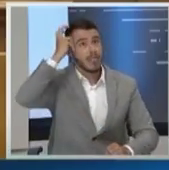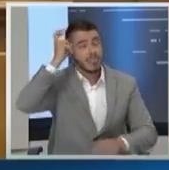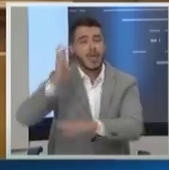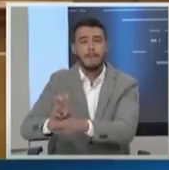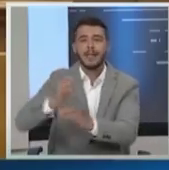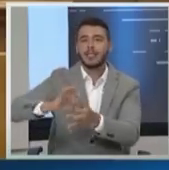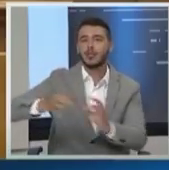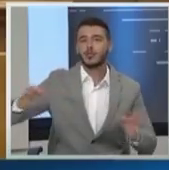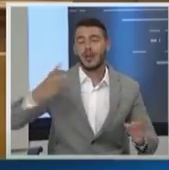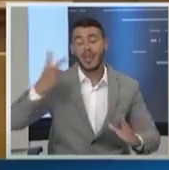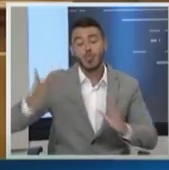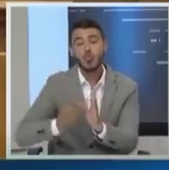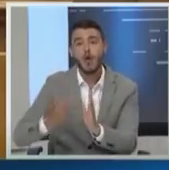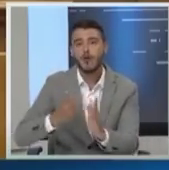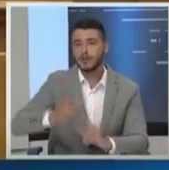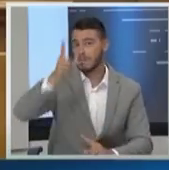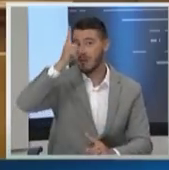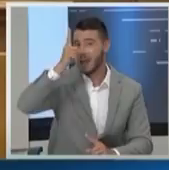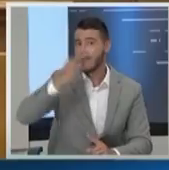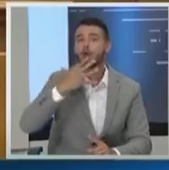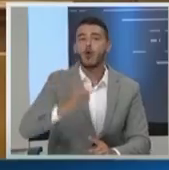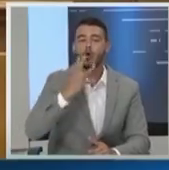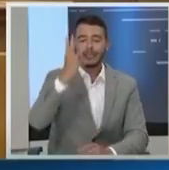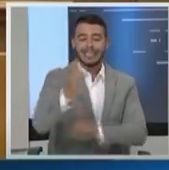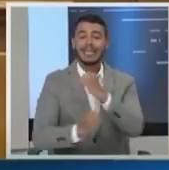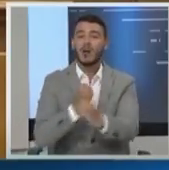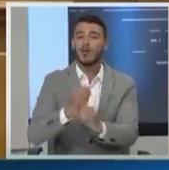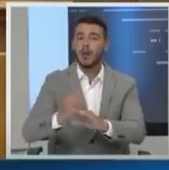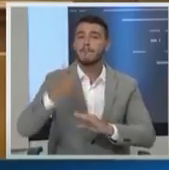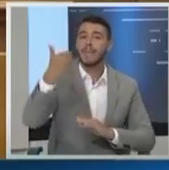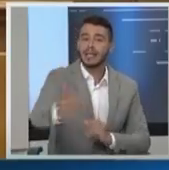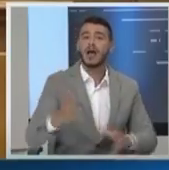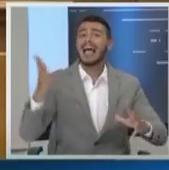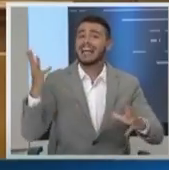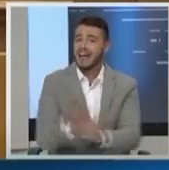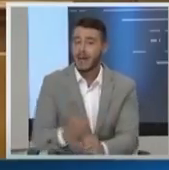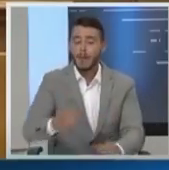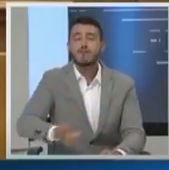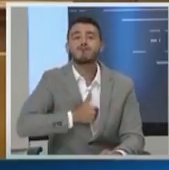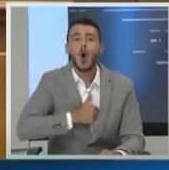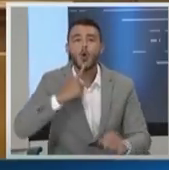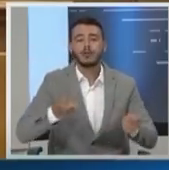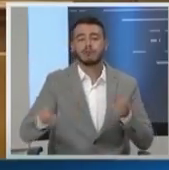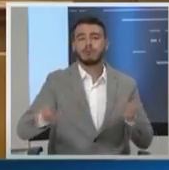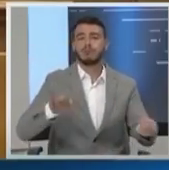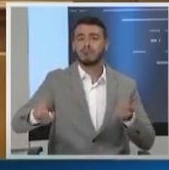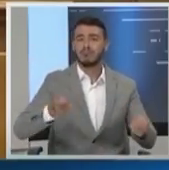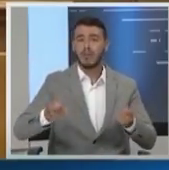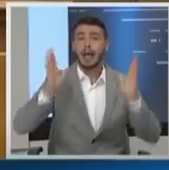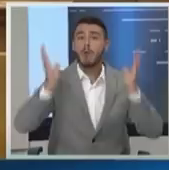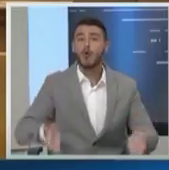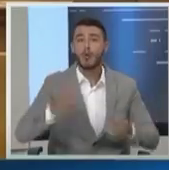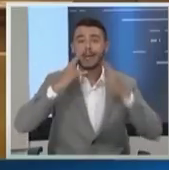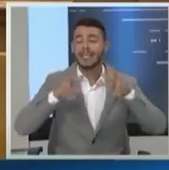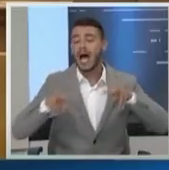δύο φορές περήφανοι που τρία χρόνια μετά καταφέραμε και ανακτήσαμε την κυριαρχία μας και κοιτάμε στα μάτια και περήφανα αυτό τον ελληνικό